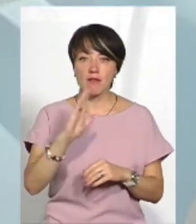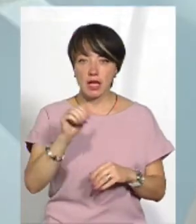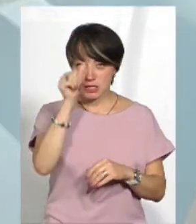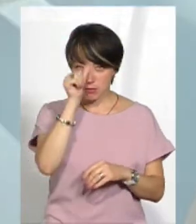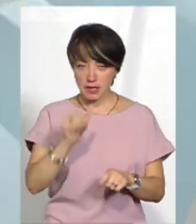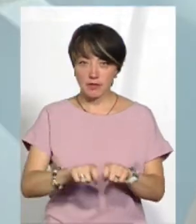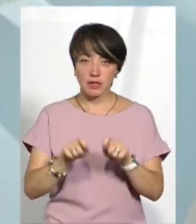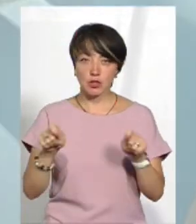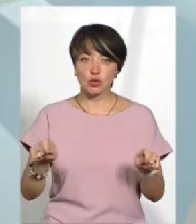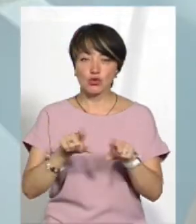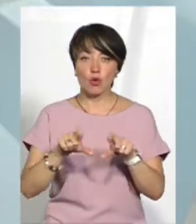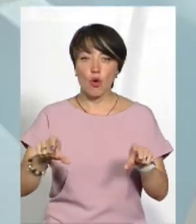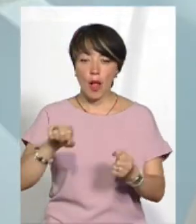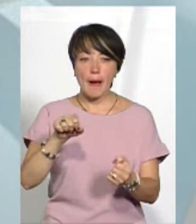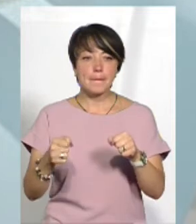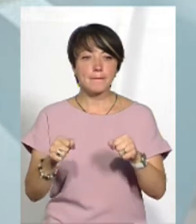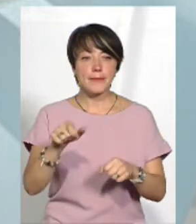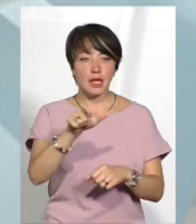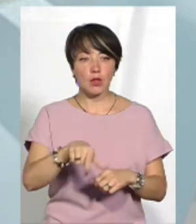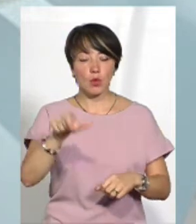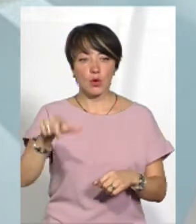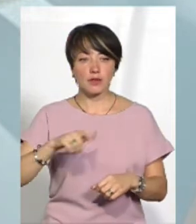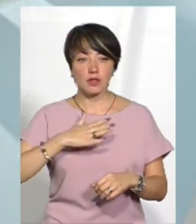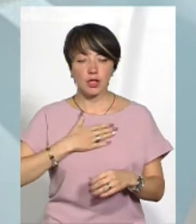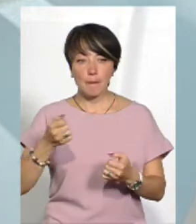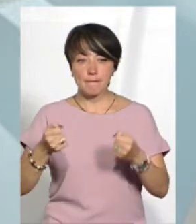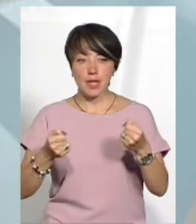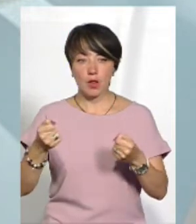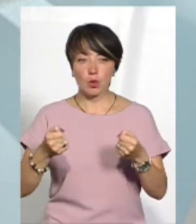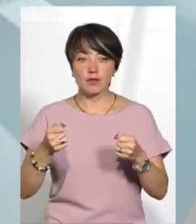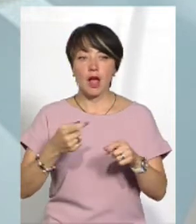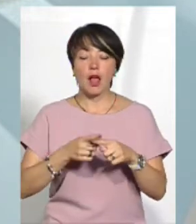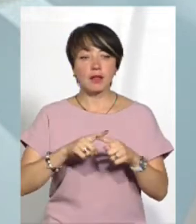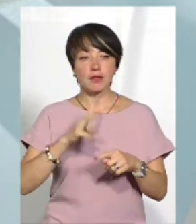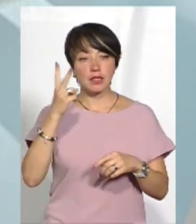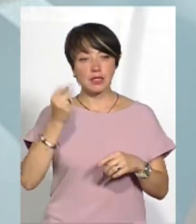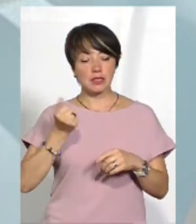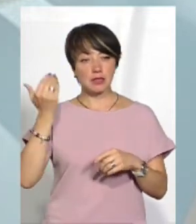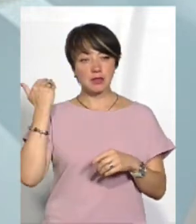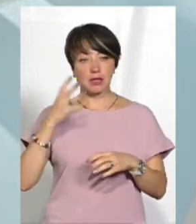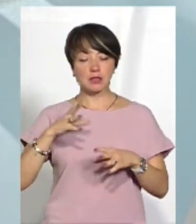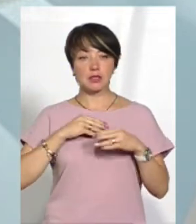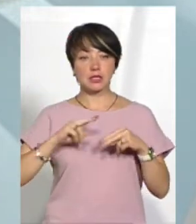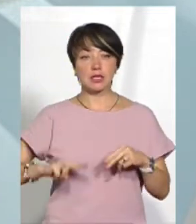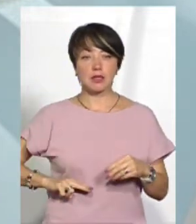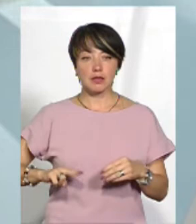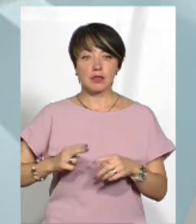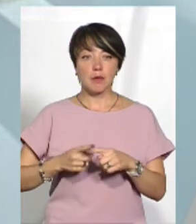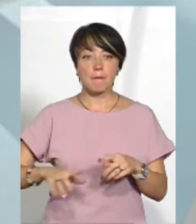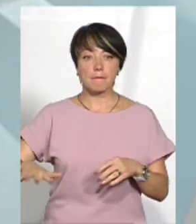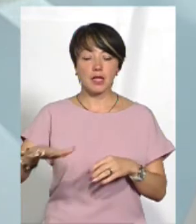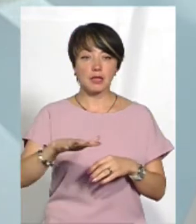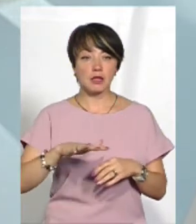місяці відкривати школу пілотів. Що наші хмельничани, ми їздили 2 неділі назад з нашим директором